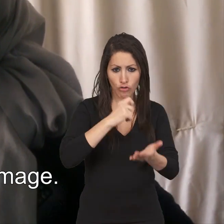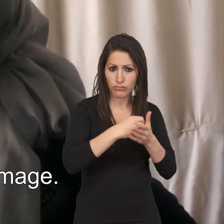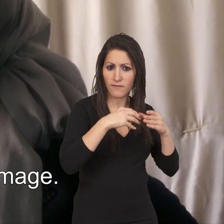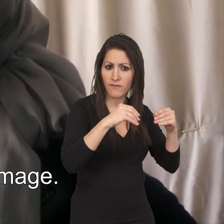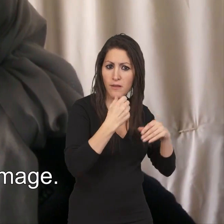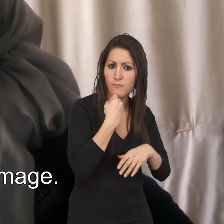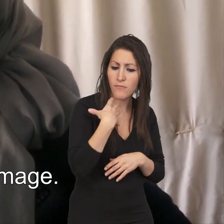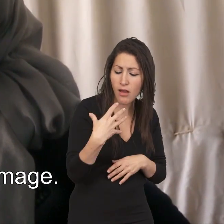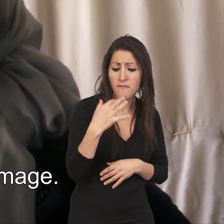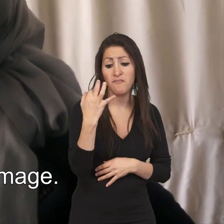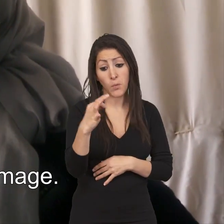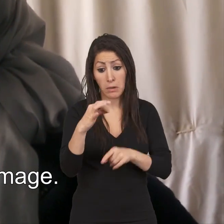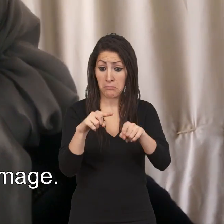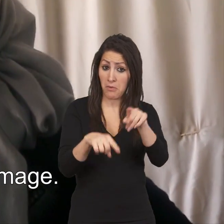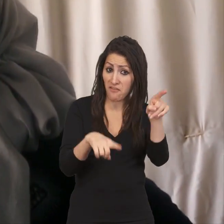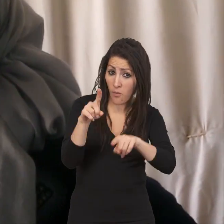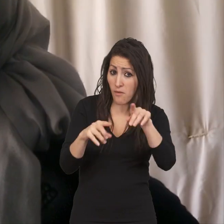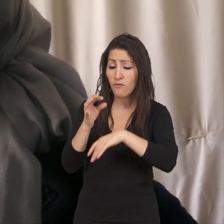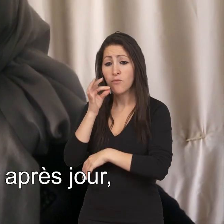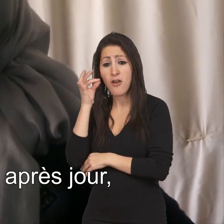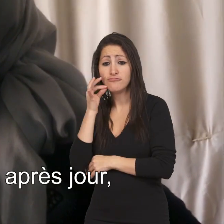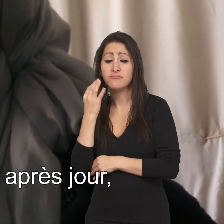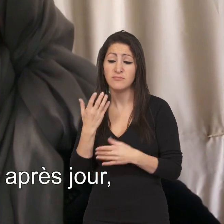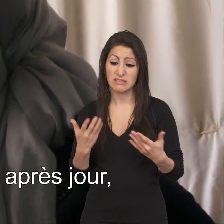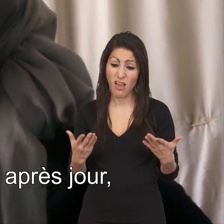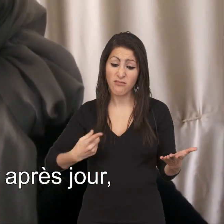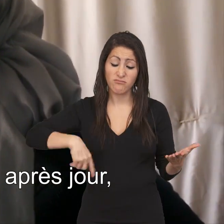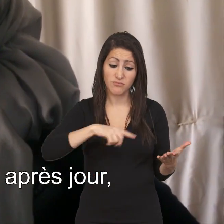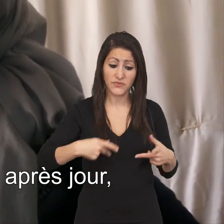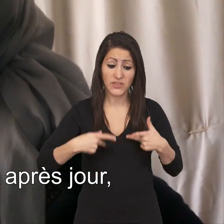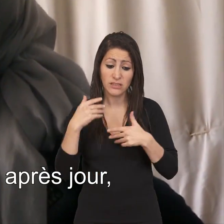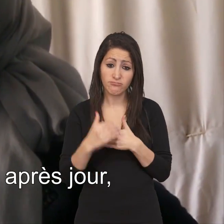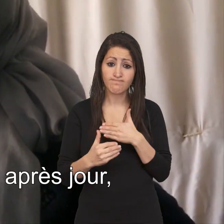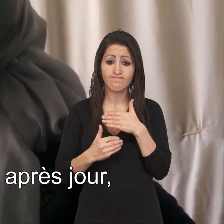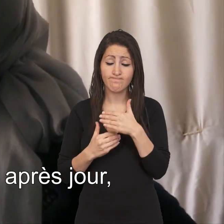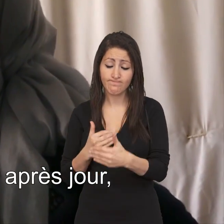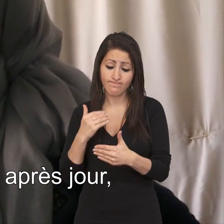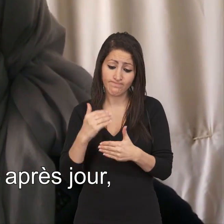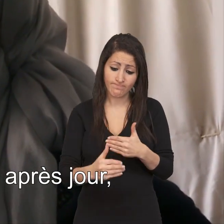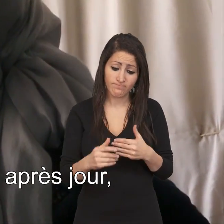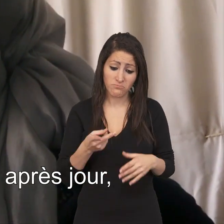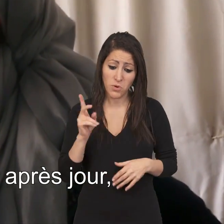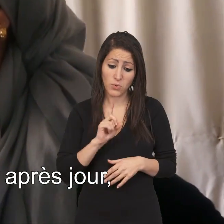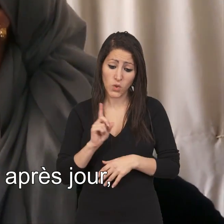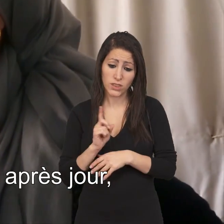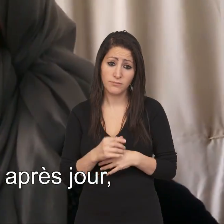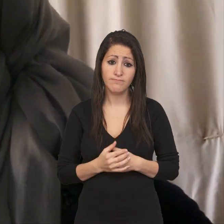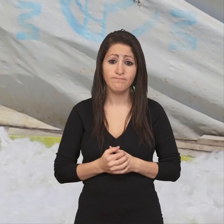farine, des fruits parfois et du fromage. Comme ça, nous survivons jour après jour, juste ça, pas